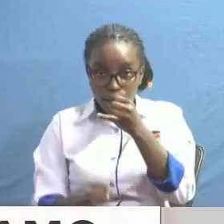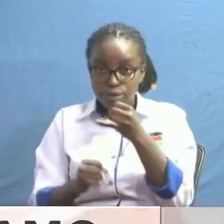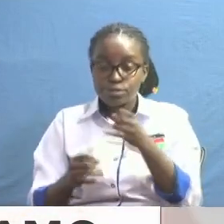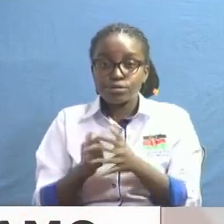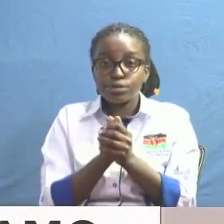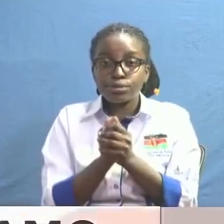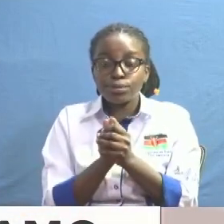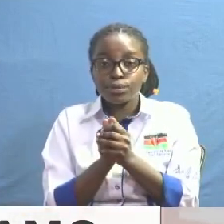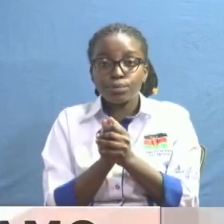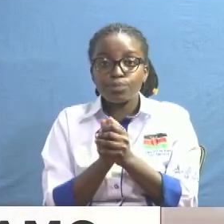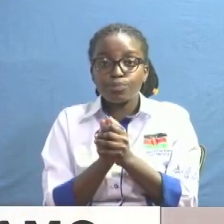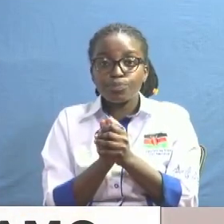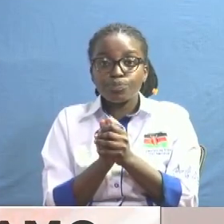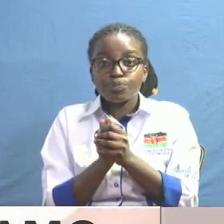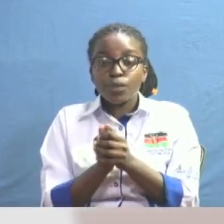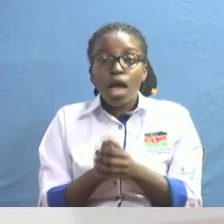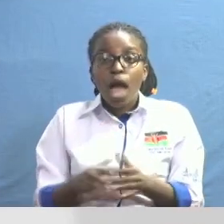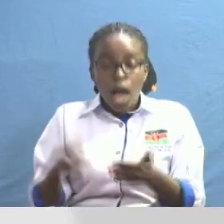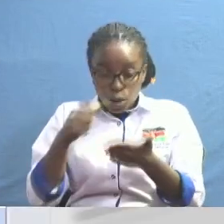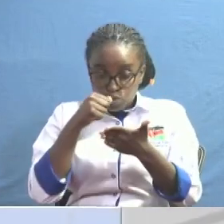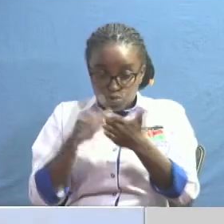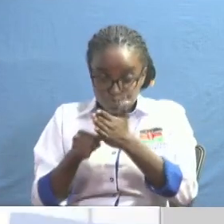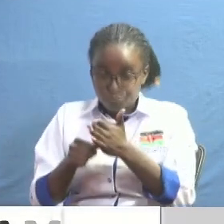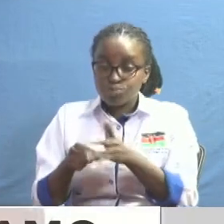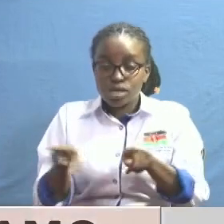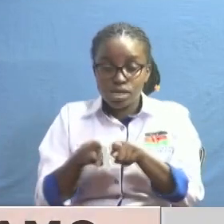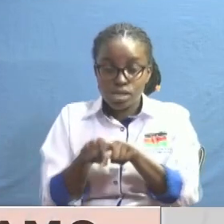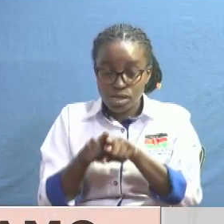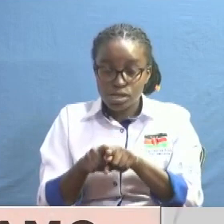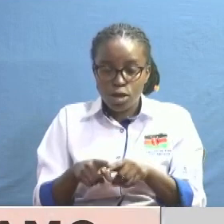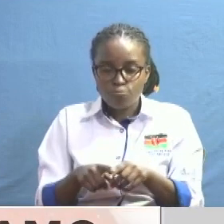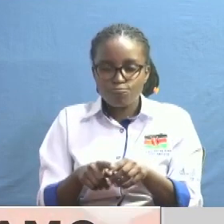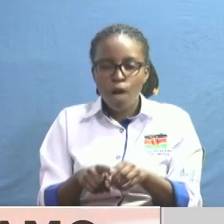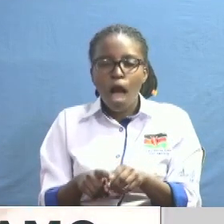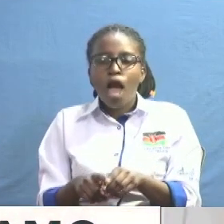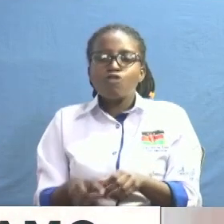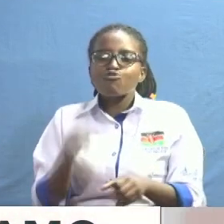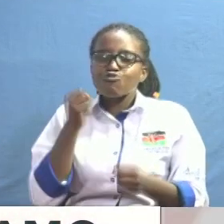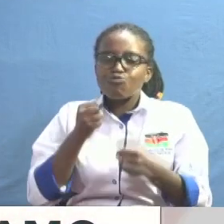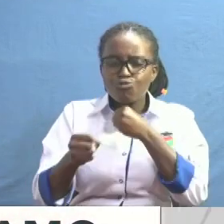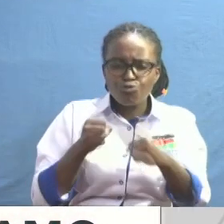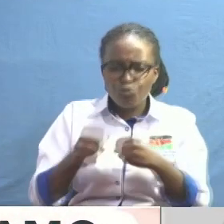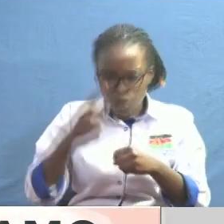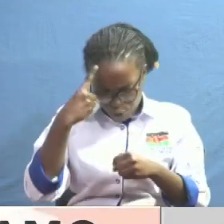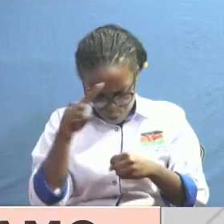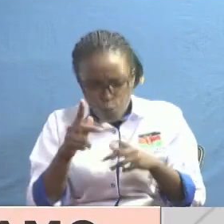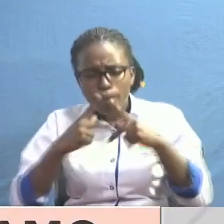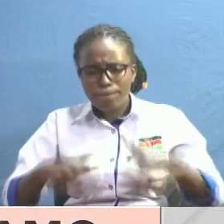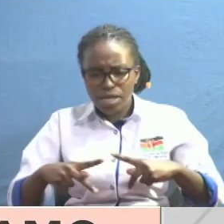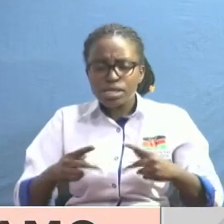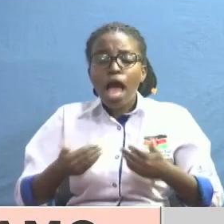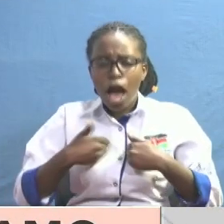imeongeza kuwa, nikinukuu, inakubali haki ya Wakenya kutetea kwa amani nchi iliyo na haki na sawa,